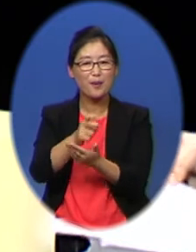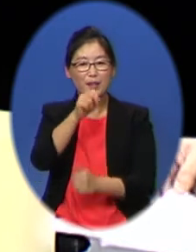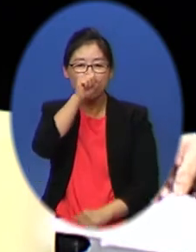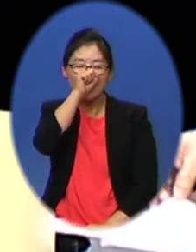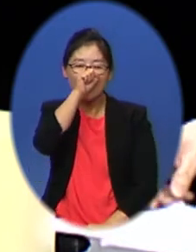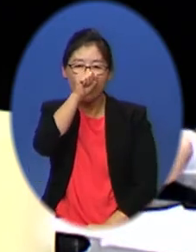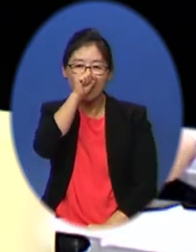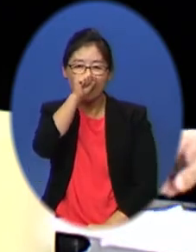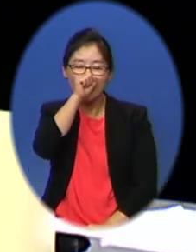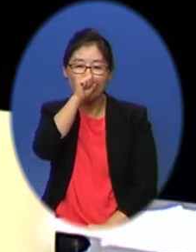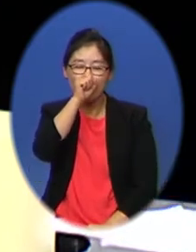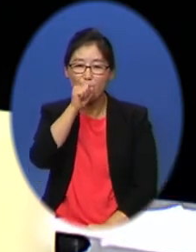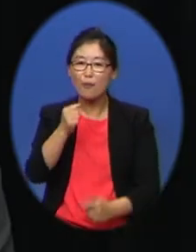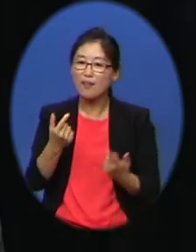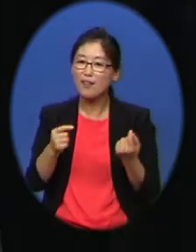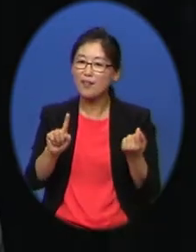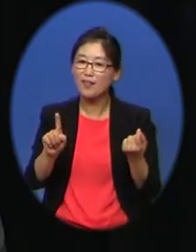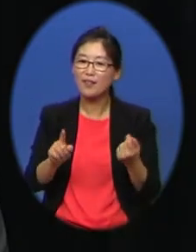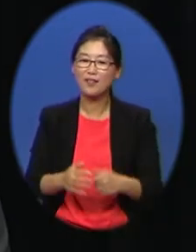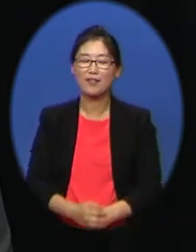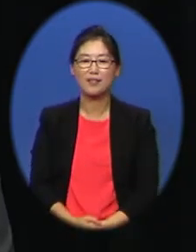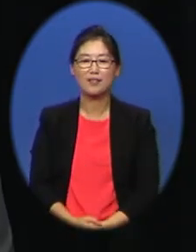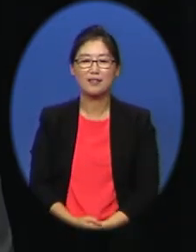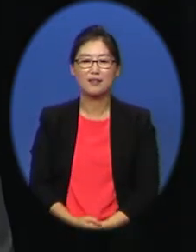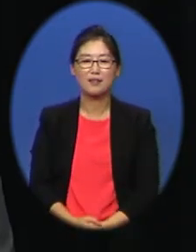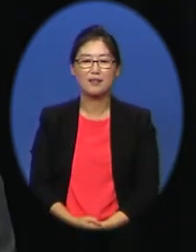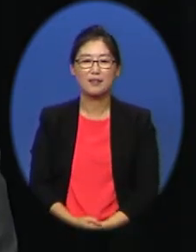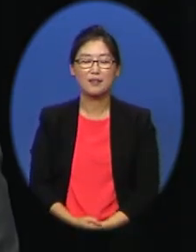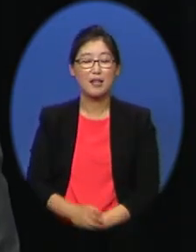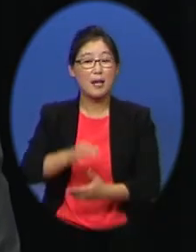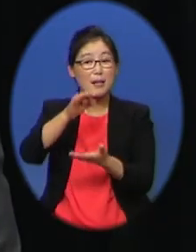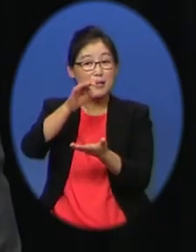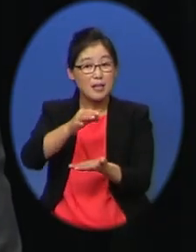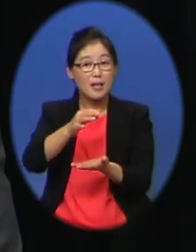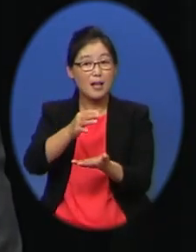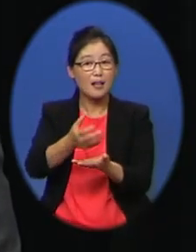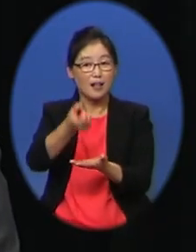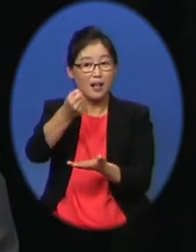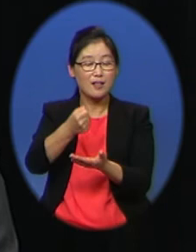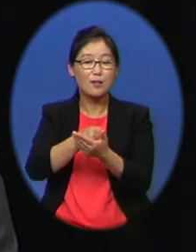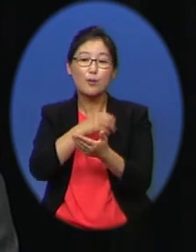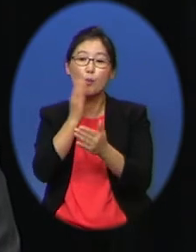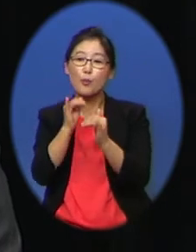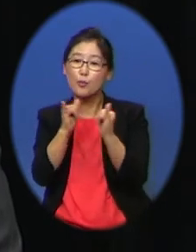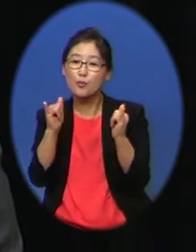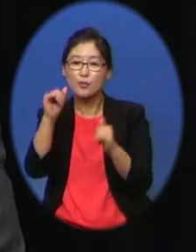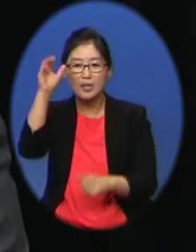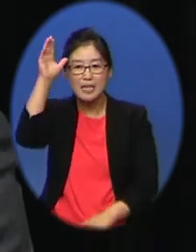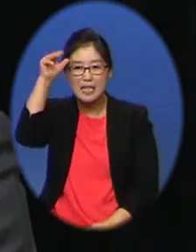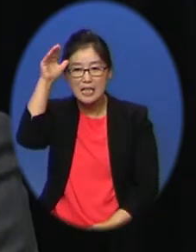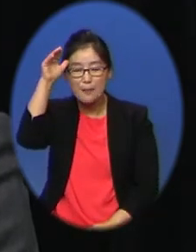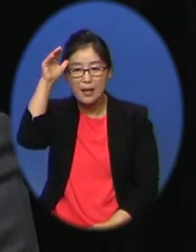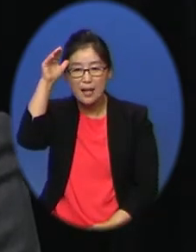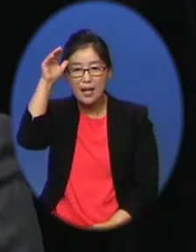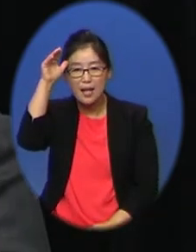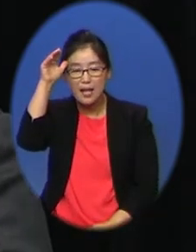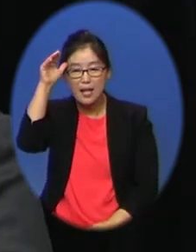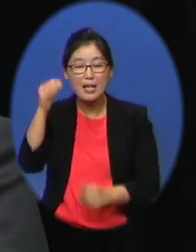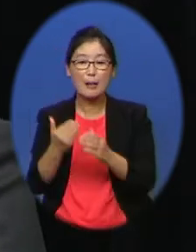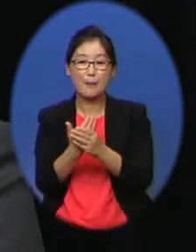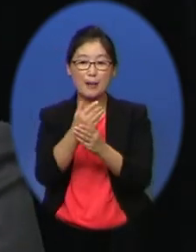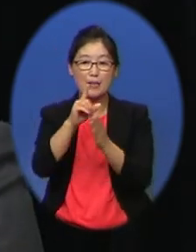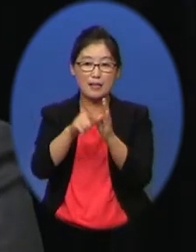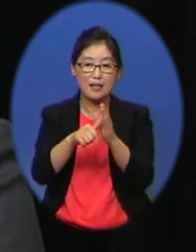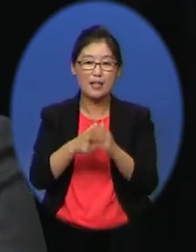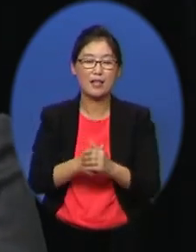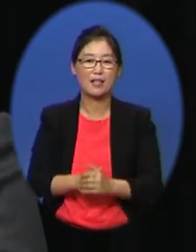보이는데 어떤가요? 네, 이 사례처럼 재산이 있는 고령자들이 치매에 걸릴 경우 이 자녀분들이 이 뭐 나쁜 마음을